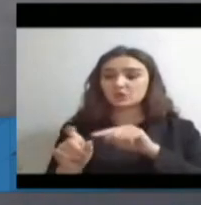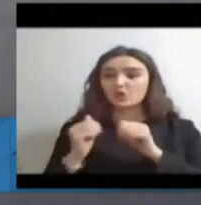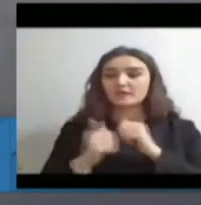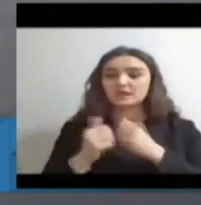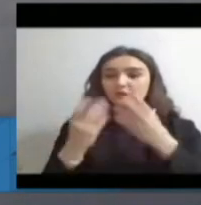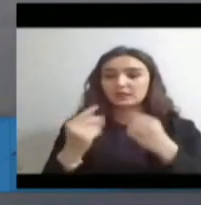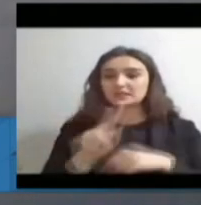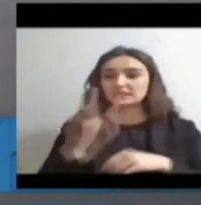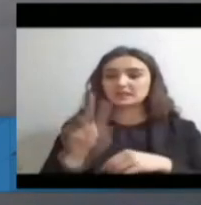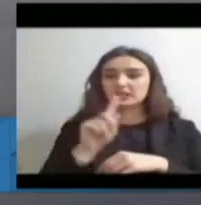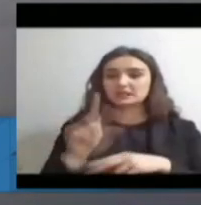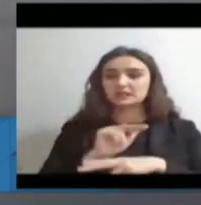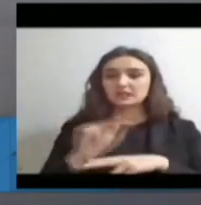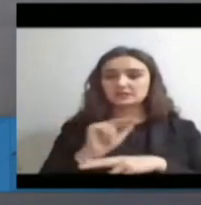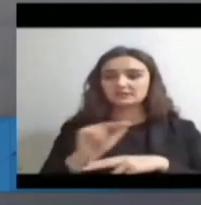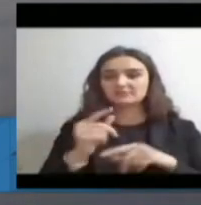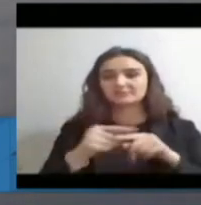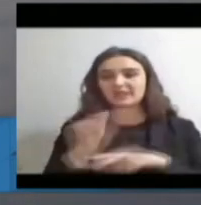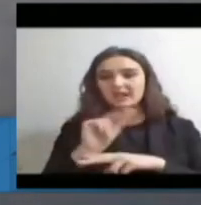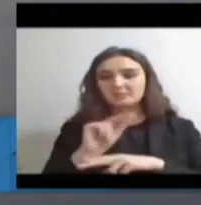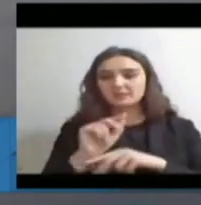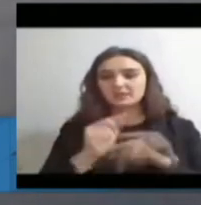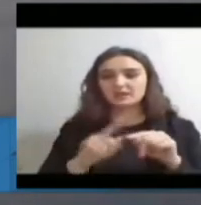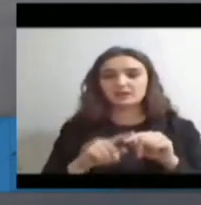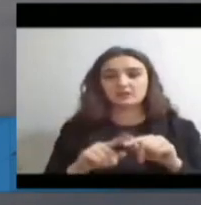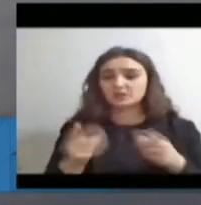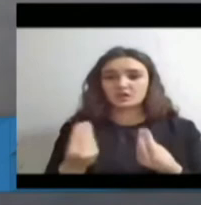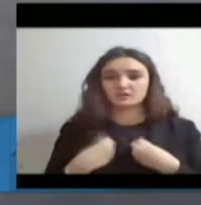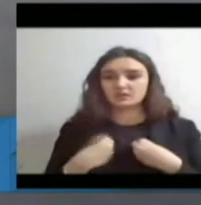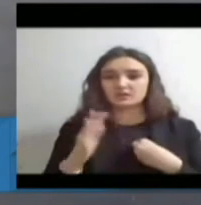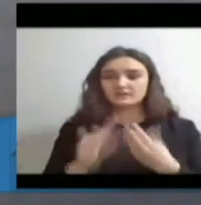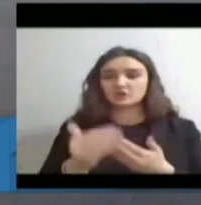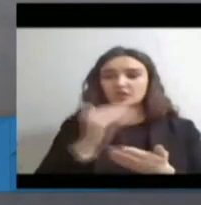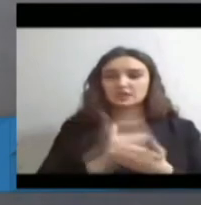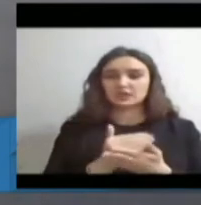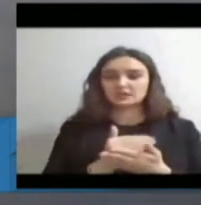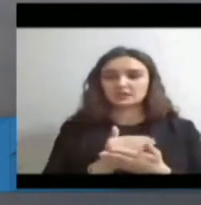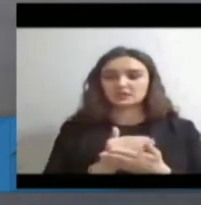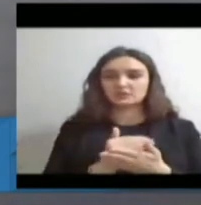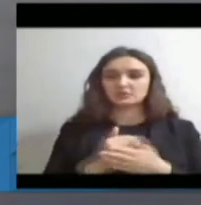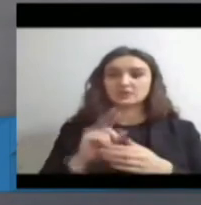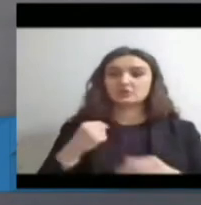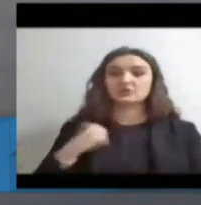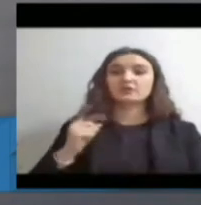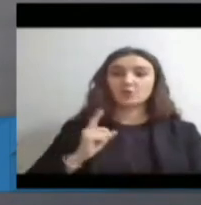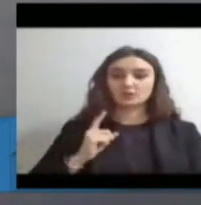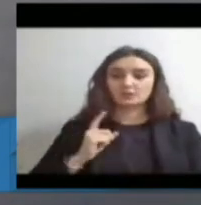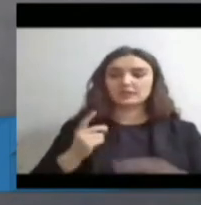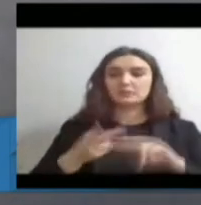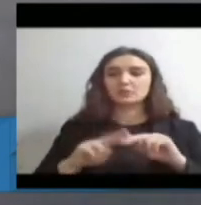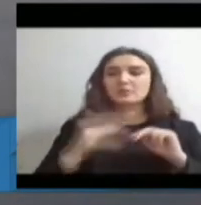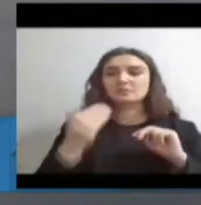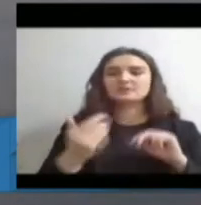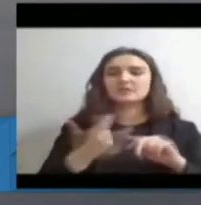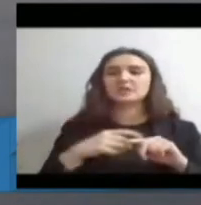თუ ორსაათიანი თერაპია არ გვაძლევს იმ შედეგს, რომელ შედეგსაც ჩვენ ველოდებით, ხომ? ამისათვის ძალიან მნიშვნელოვანია